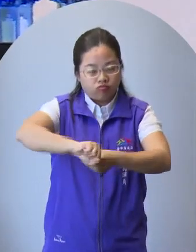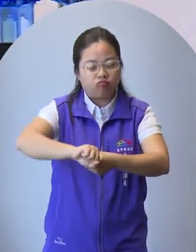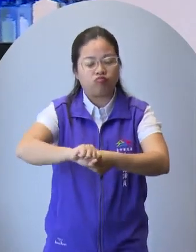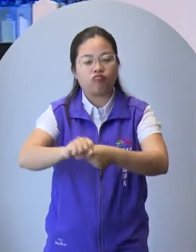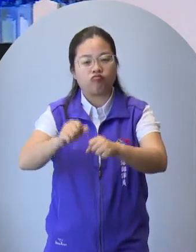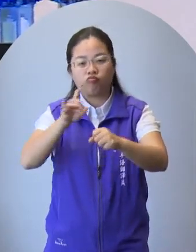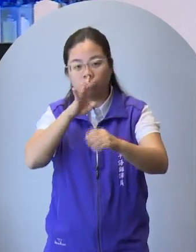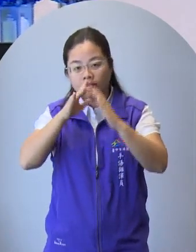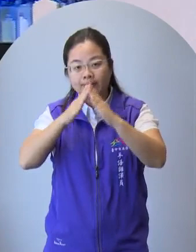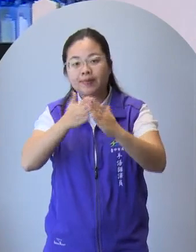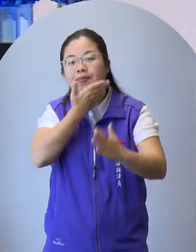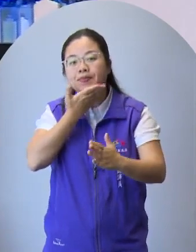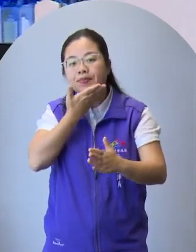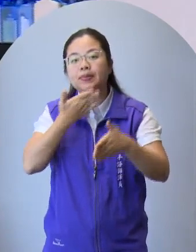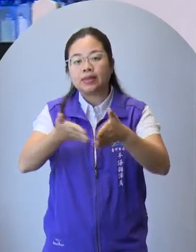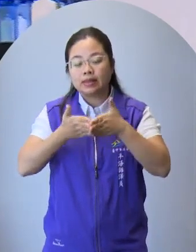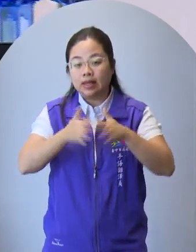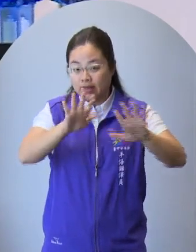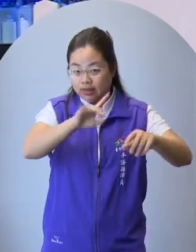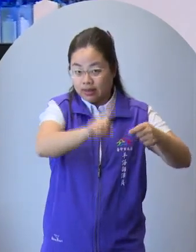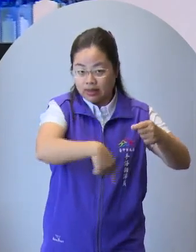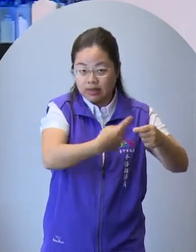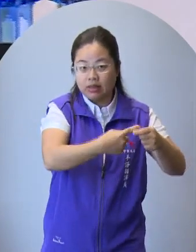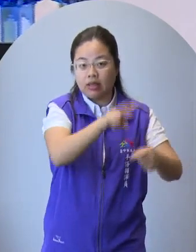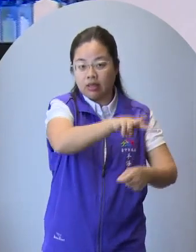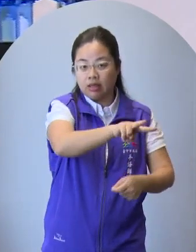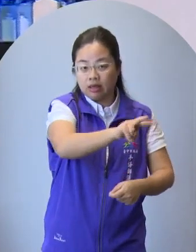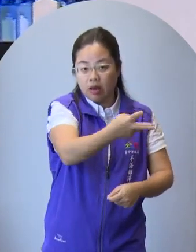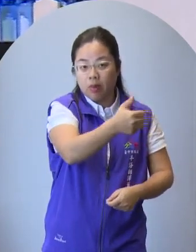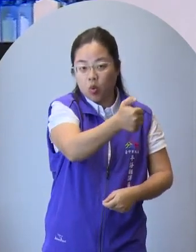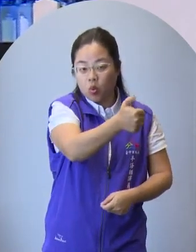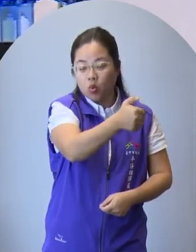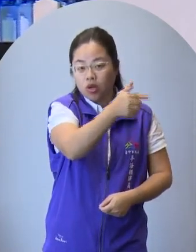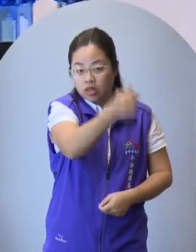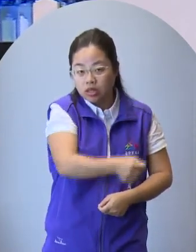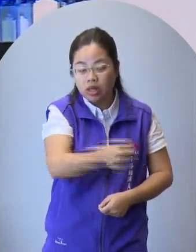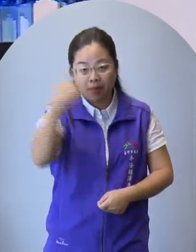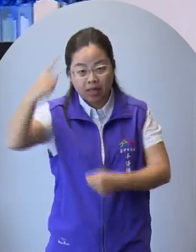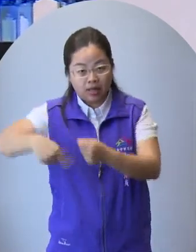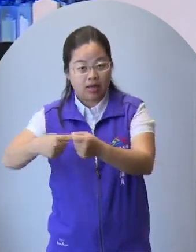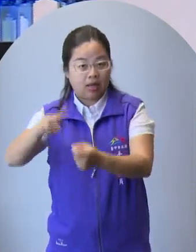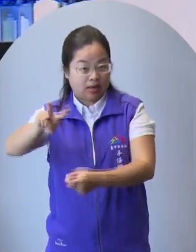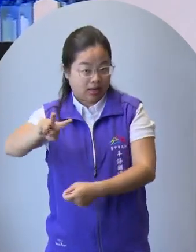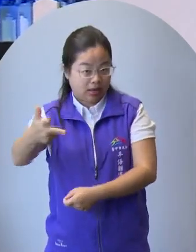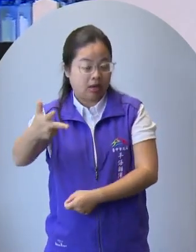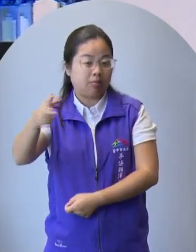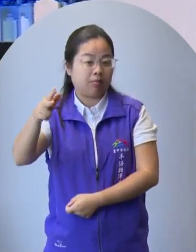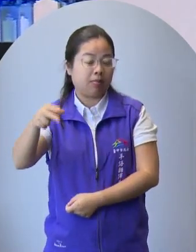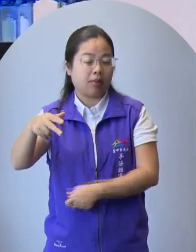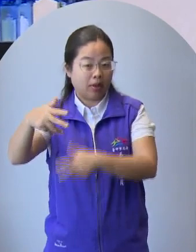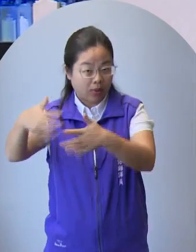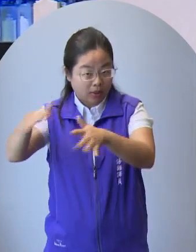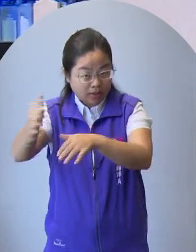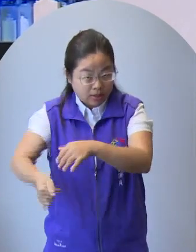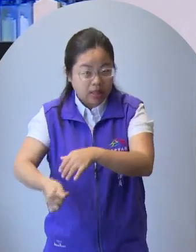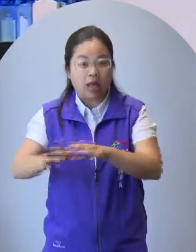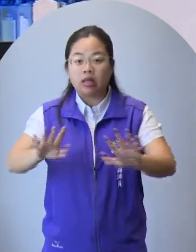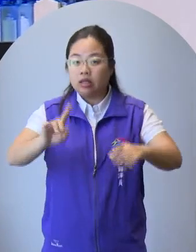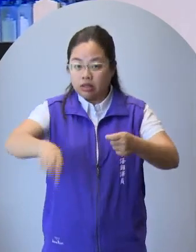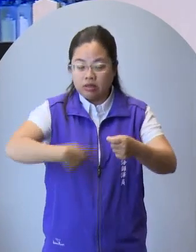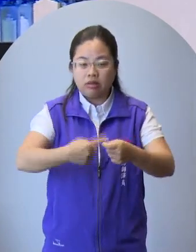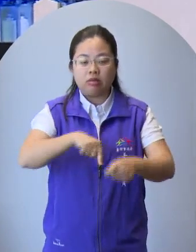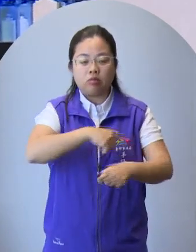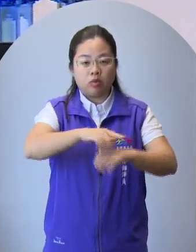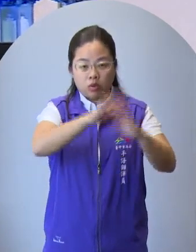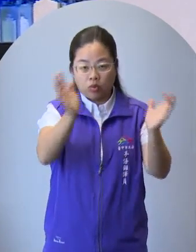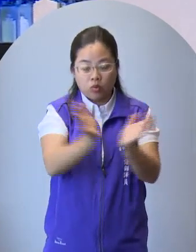利哈，所以今年是2355亿，明年是2772亿。不过今年我们